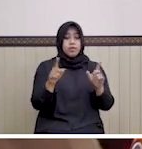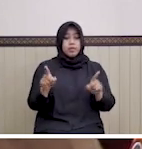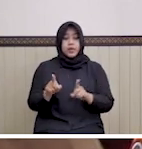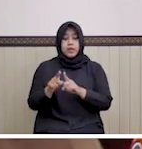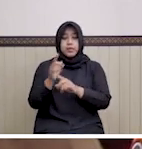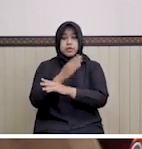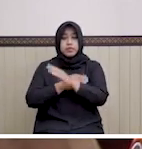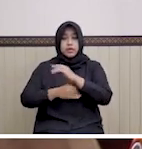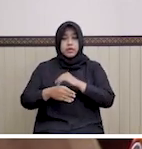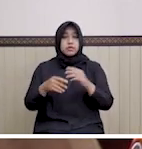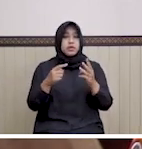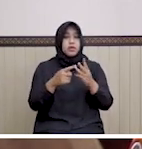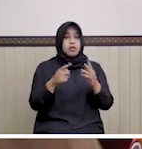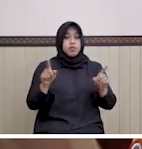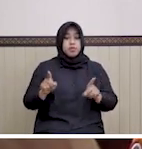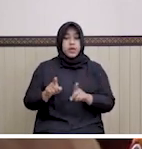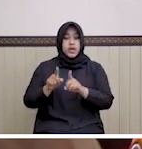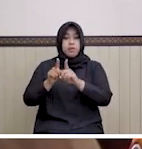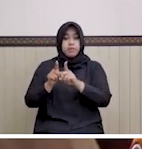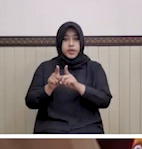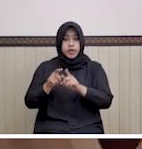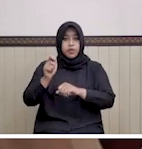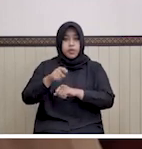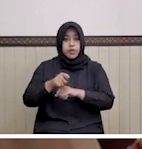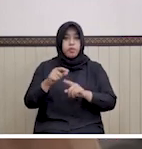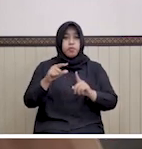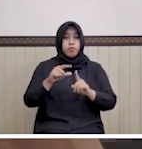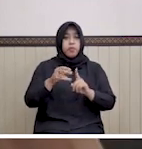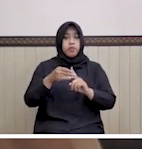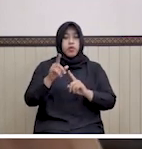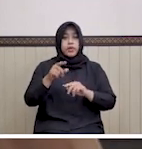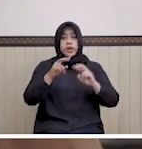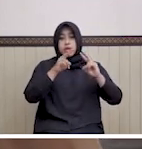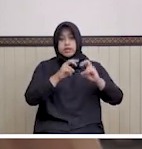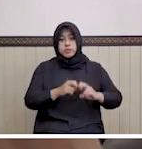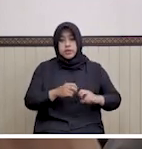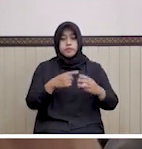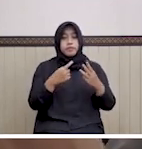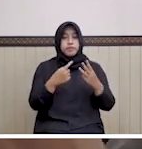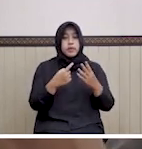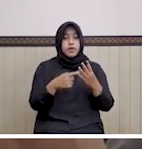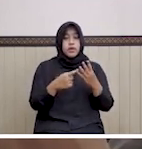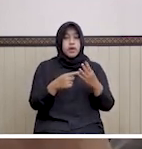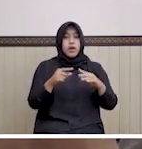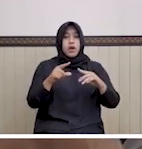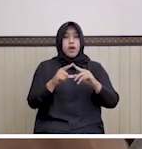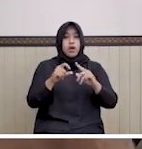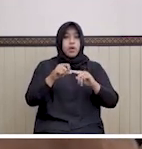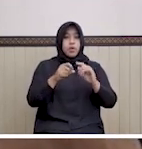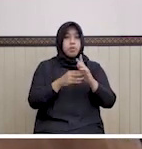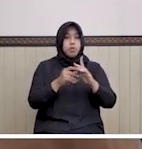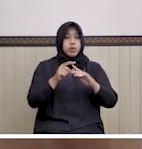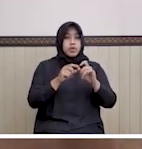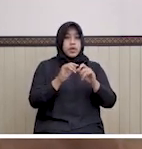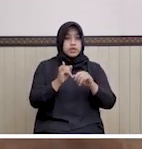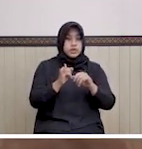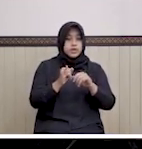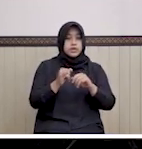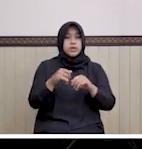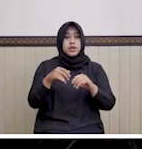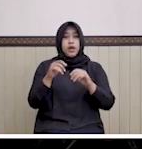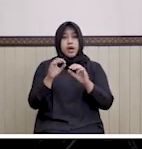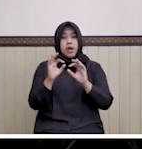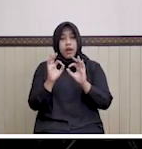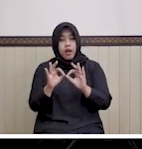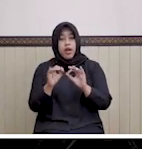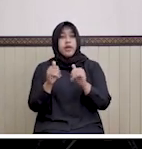pendamping hukum profile assesment termasuk akomodasi yang layak sialnya dan penerjemahan ke dalam